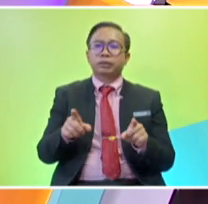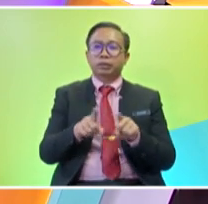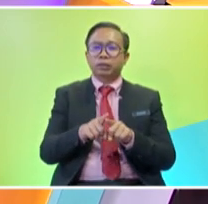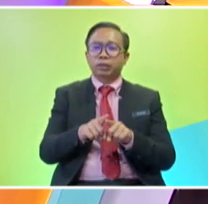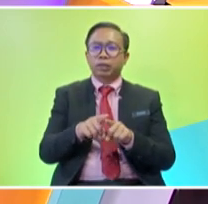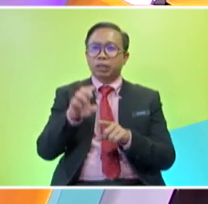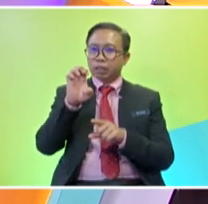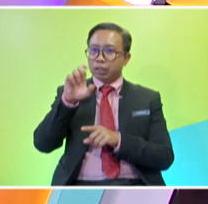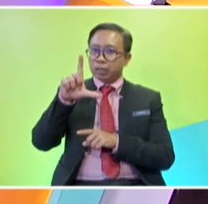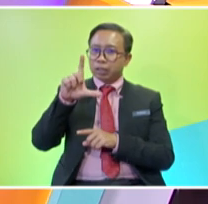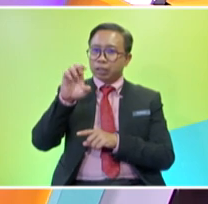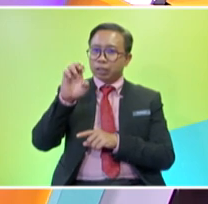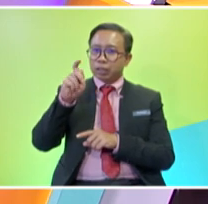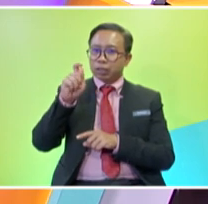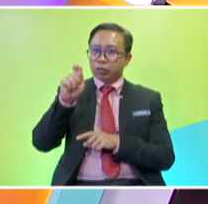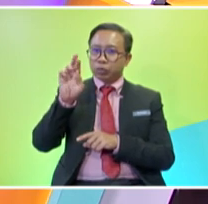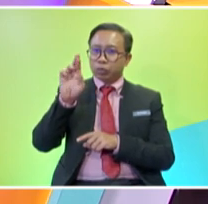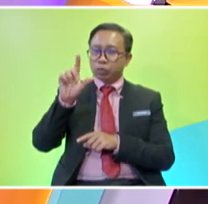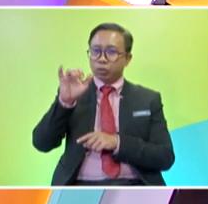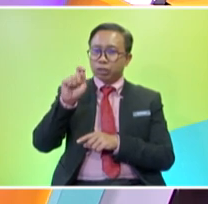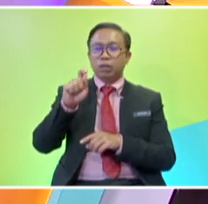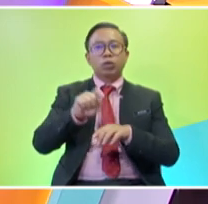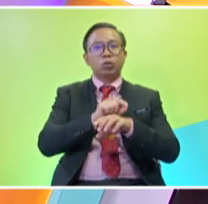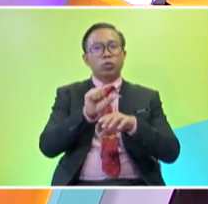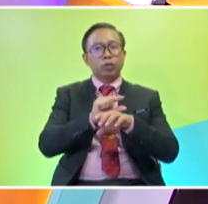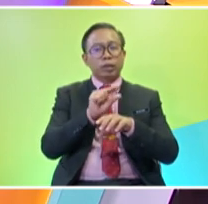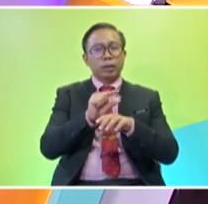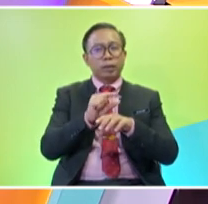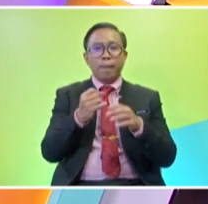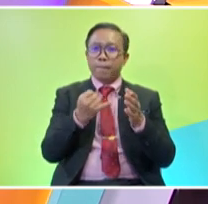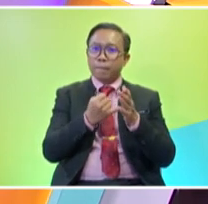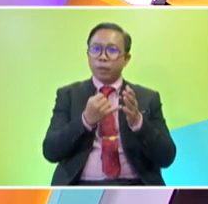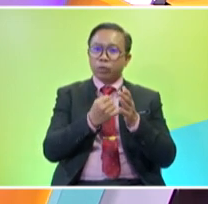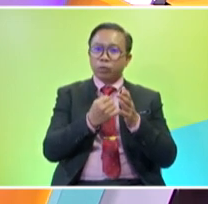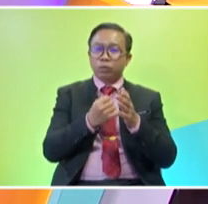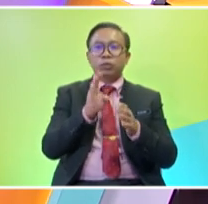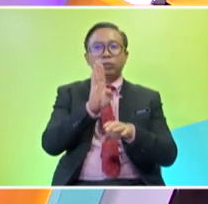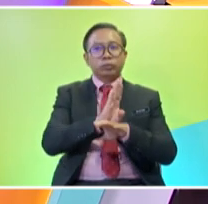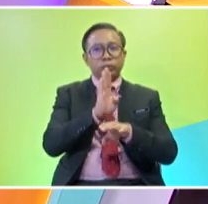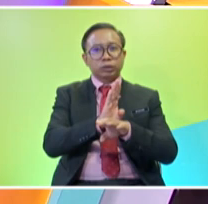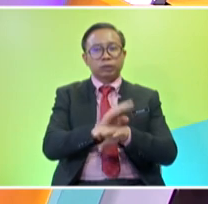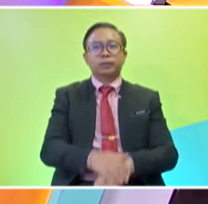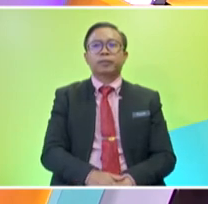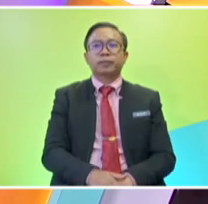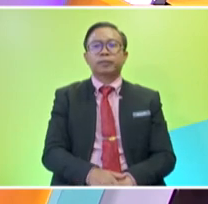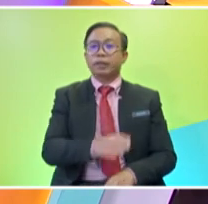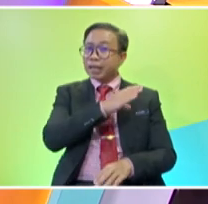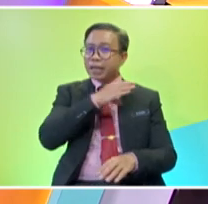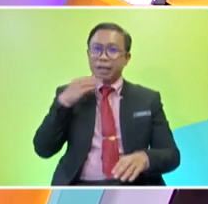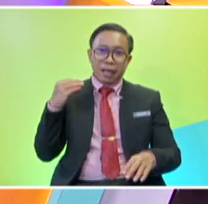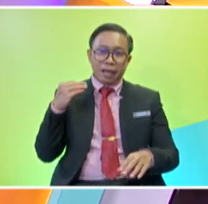elektrolit dan kita cobalah digunakan paku besi kepingnya kuprem paku besi paku besi dan juga